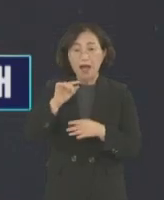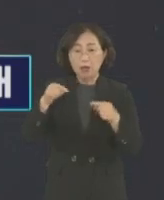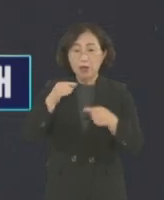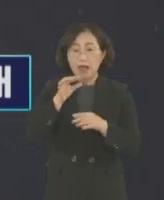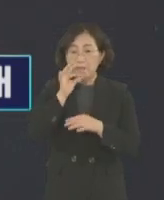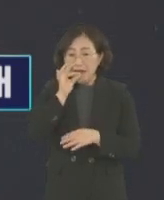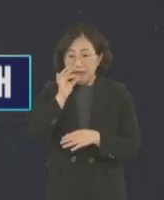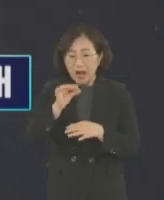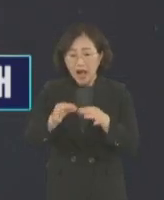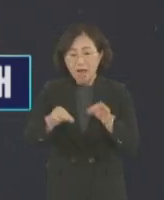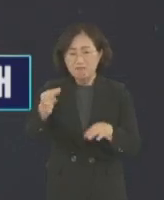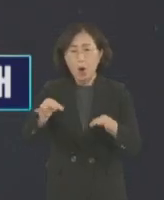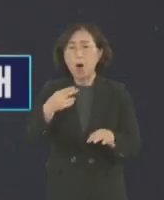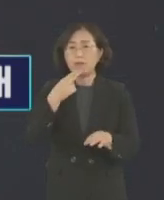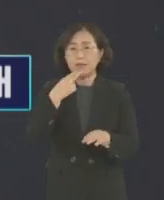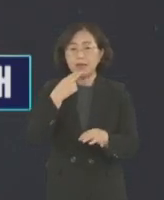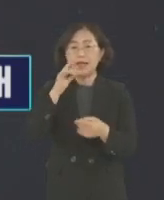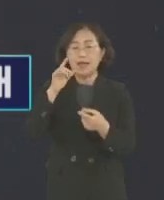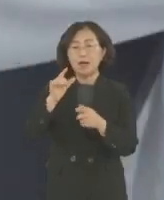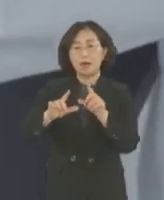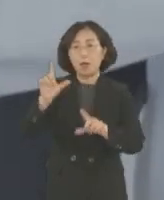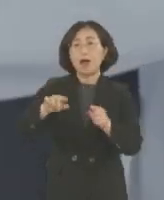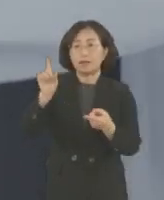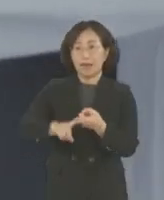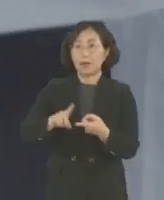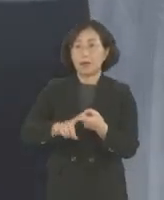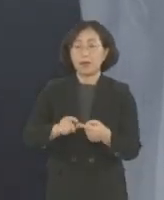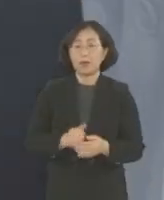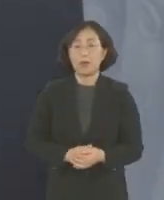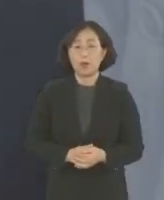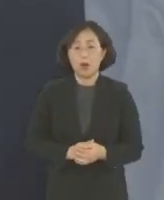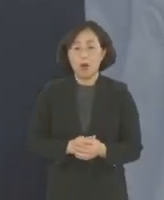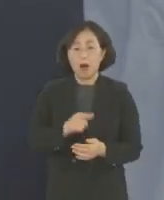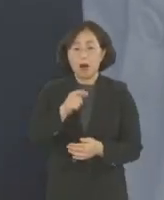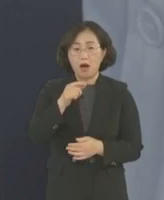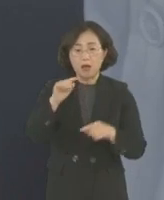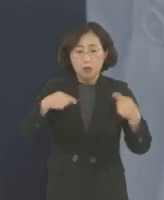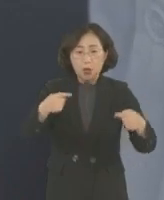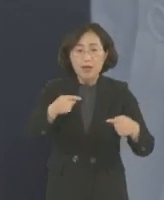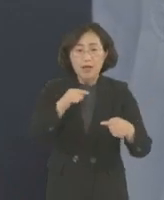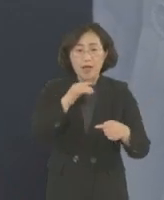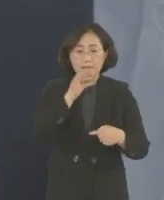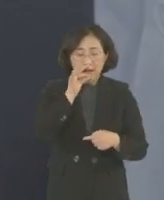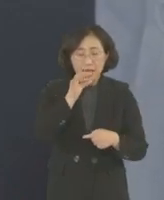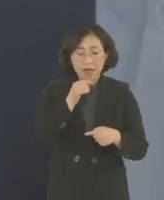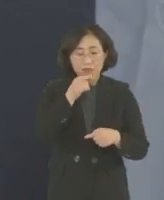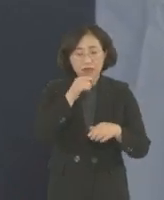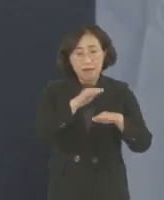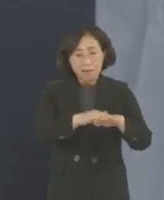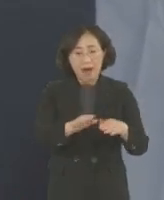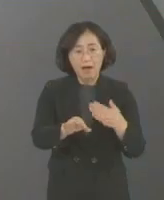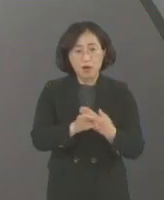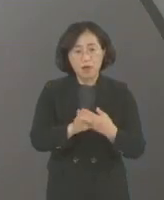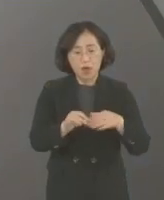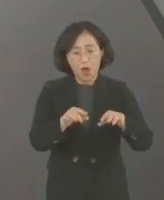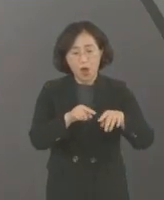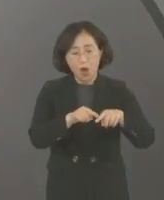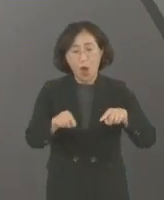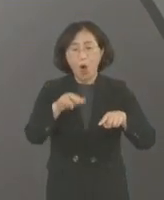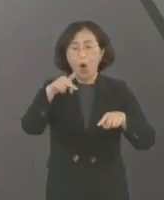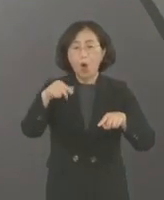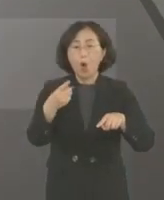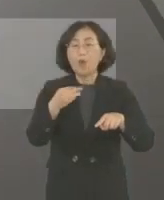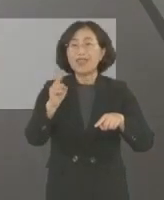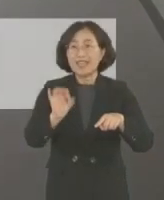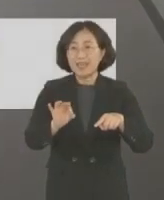않고 모형을 유지하는 게 확인됩니다. 종이빨대는 물에 닿으면 너무 쉽게 젖어 코팅이 필수입니다. 현재는